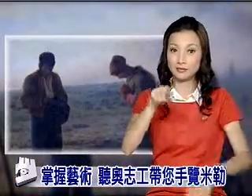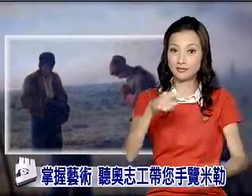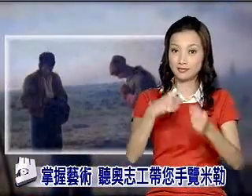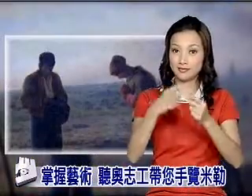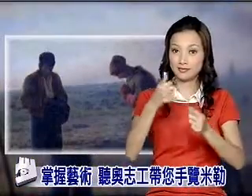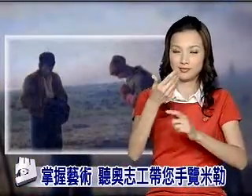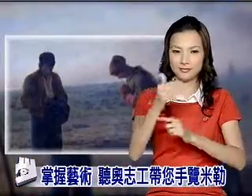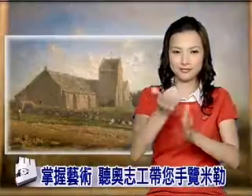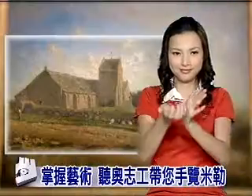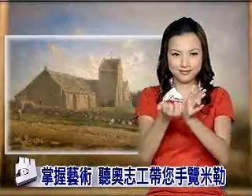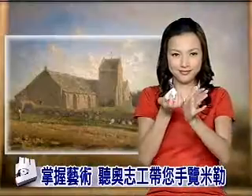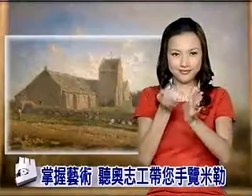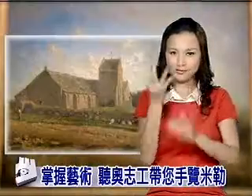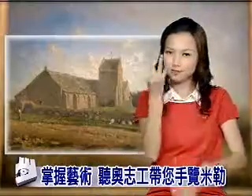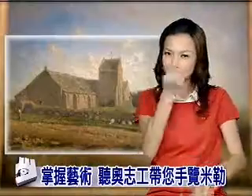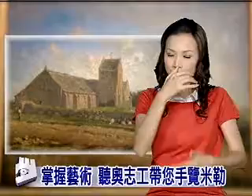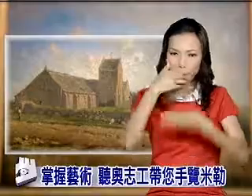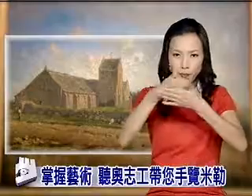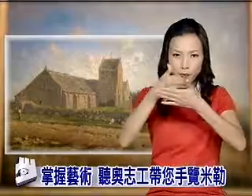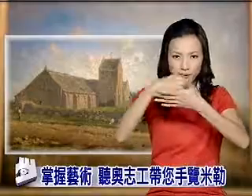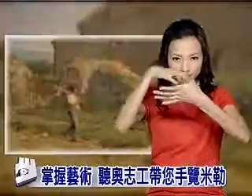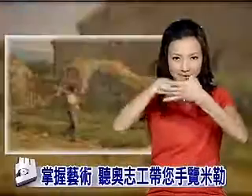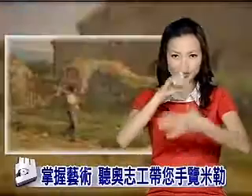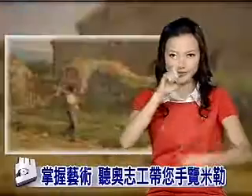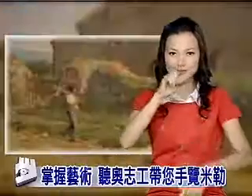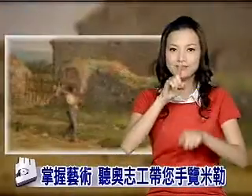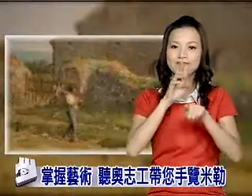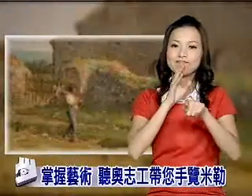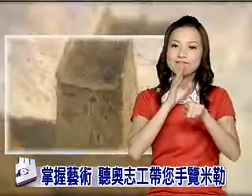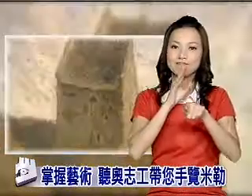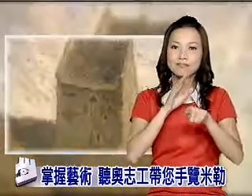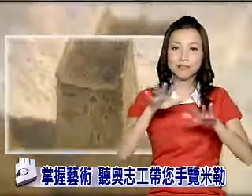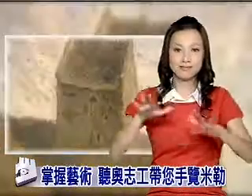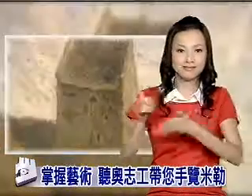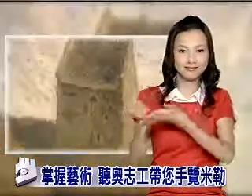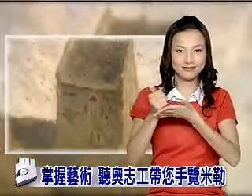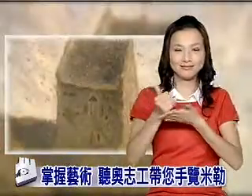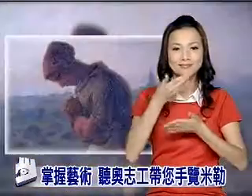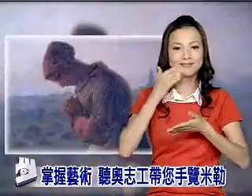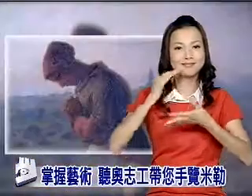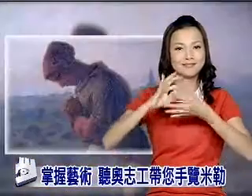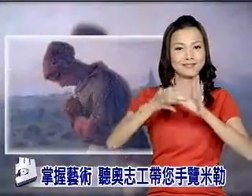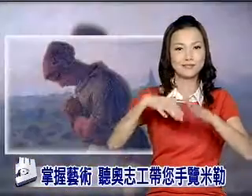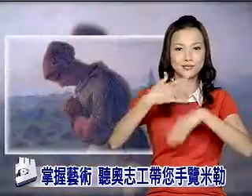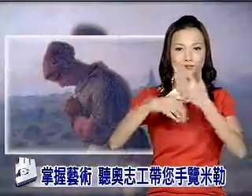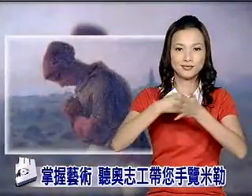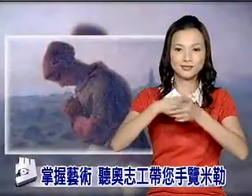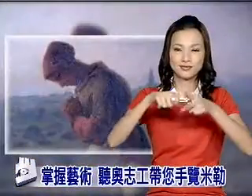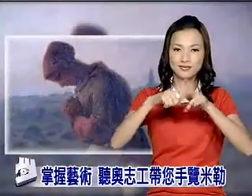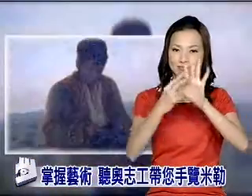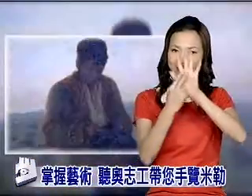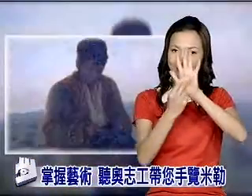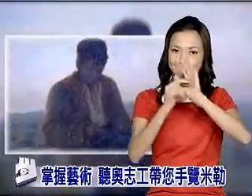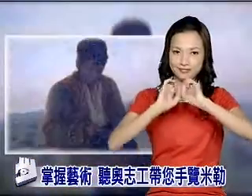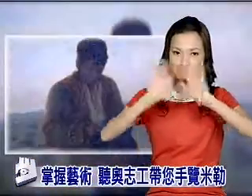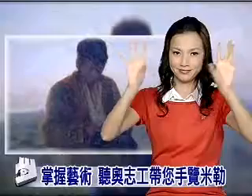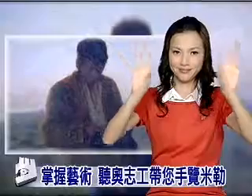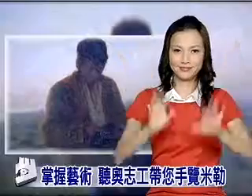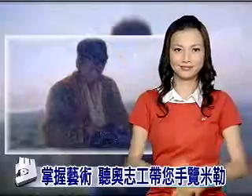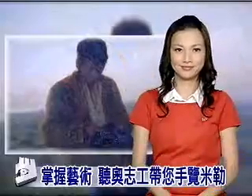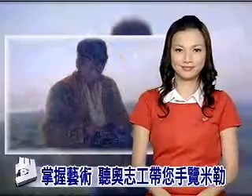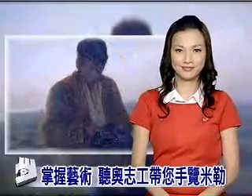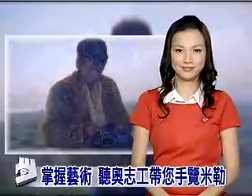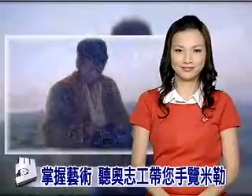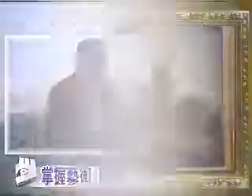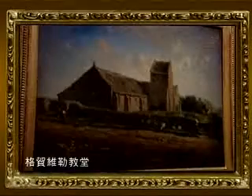品之一。而现在呢，我们就一起透过听奥手语志工的双手，一起来认识这幅名